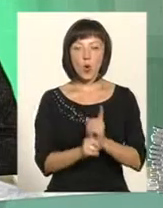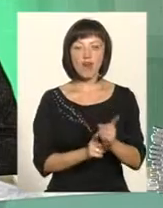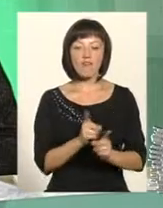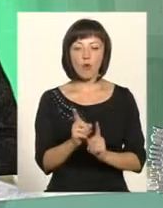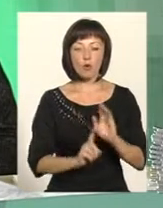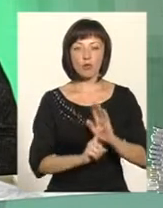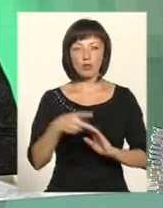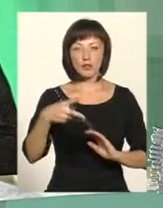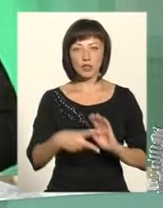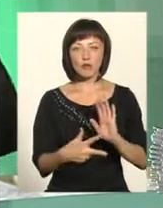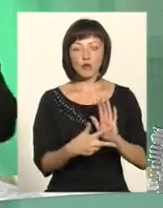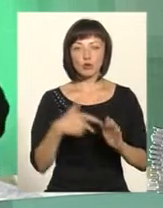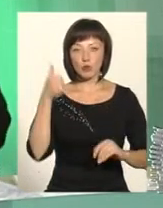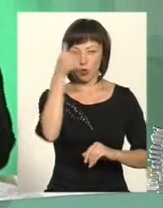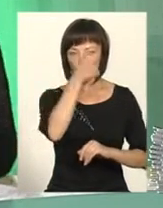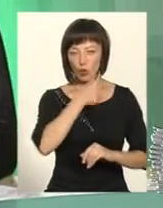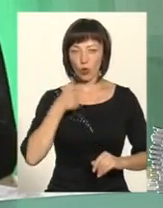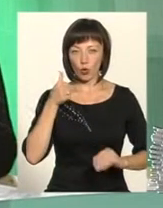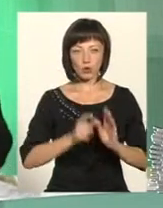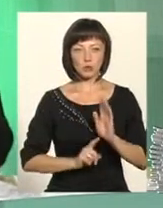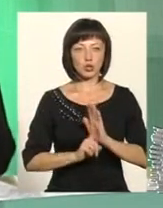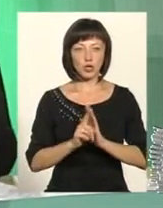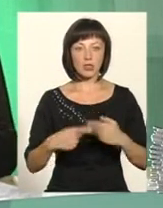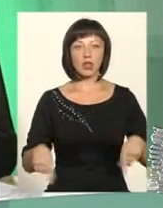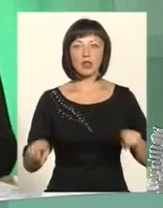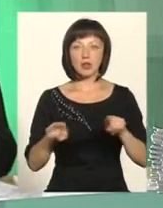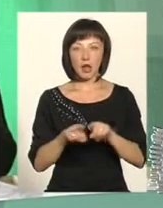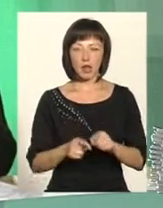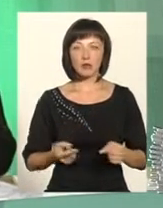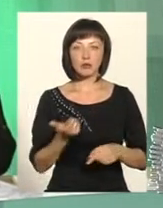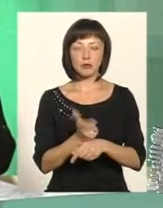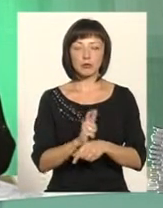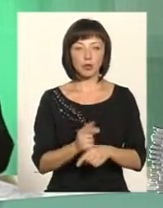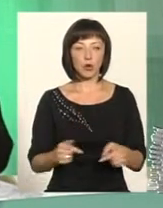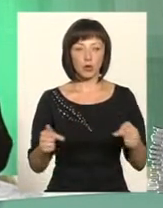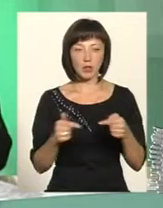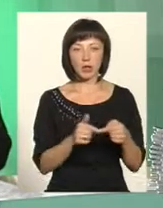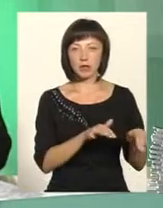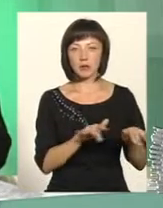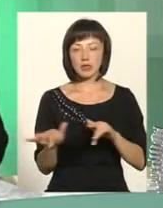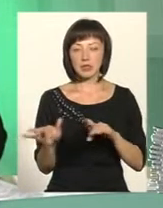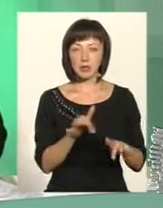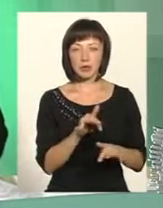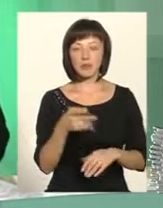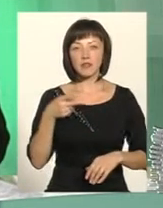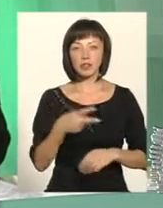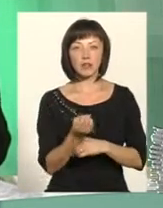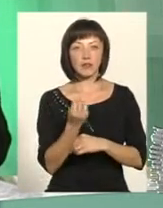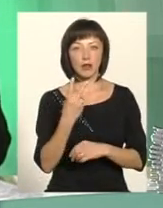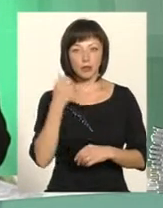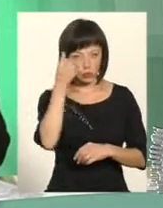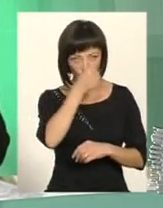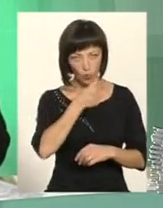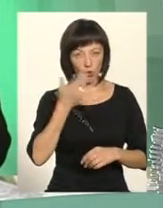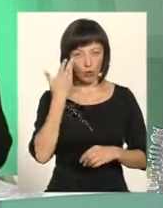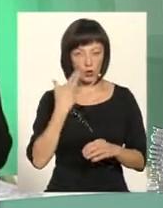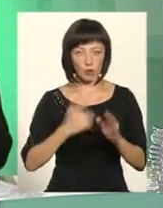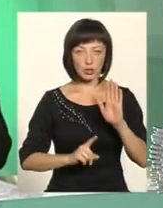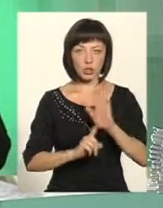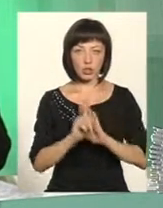області реформа у нас розпочалася так вже більш конкретними діями з 2013 року, коли почали створюватися на